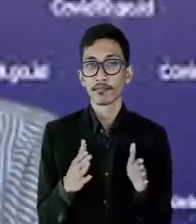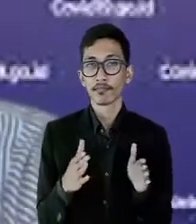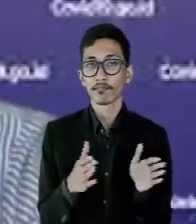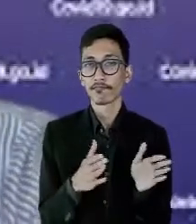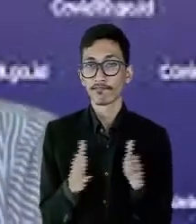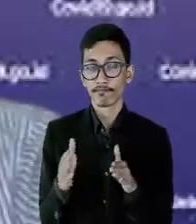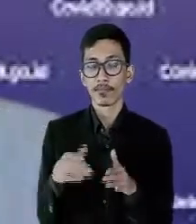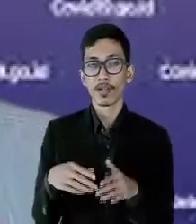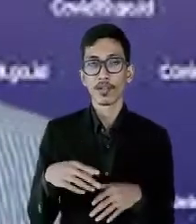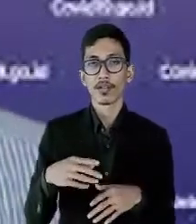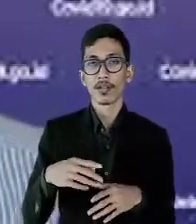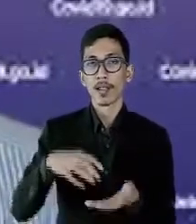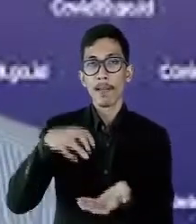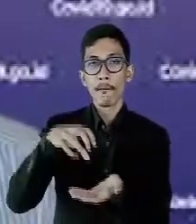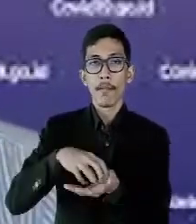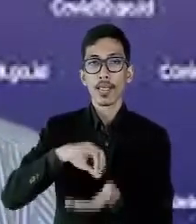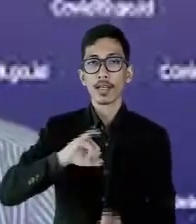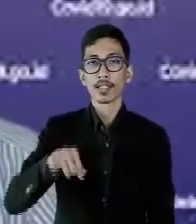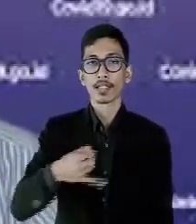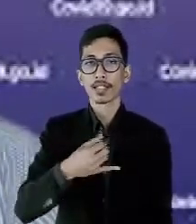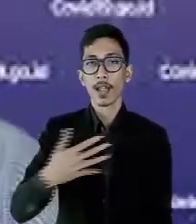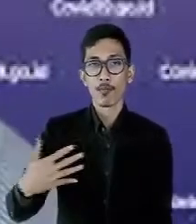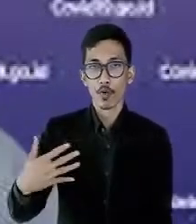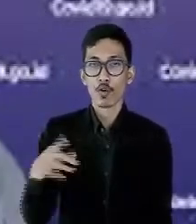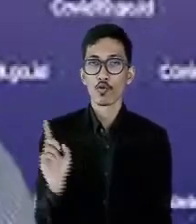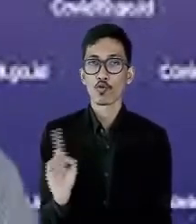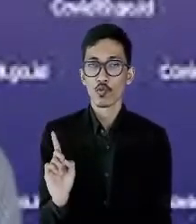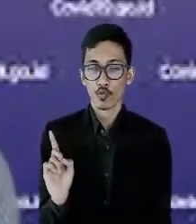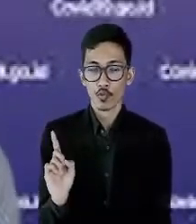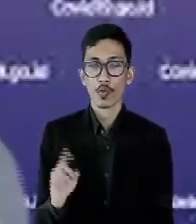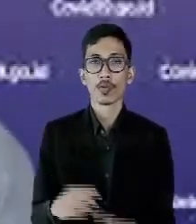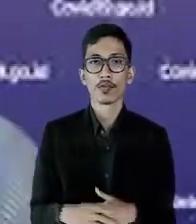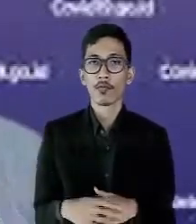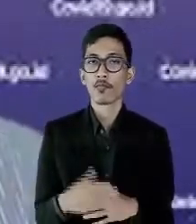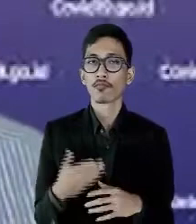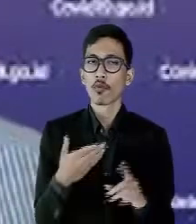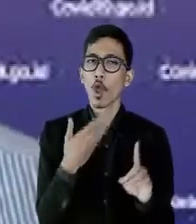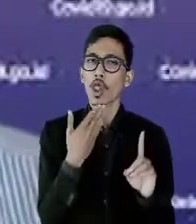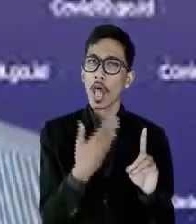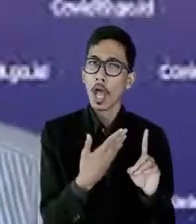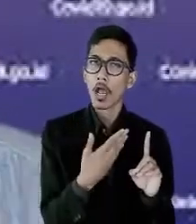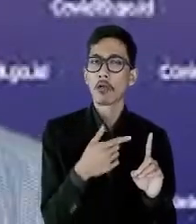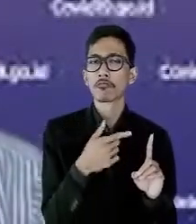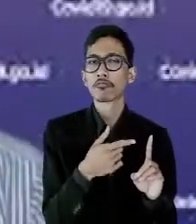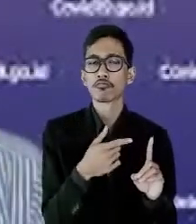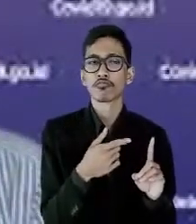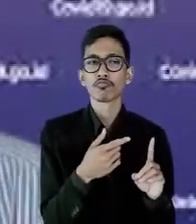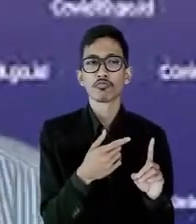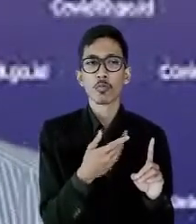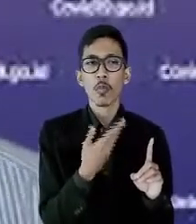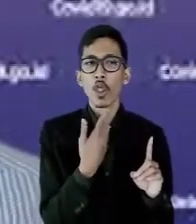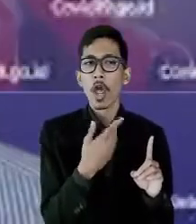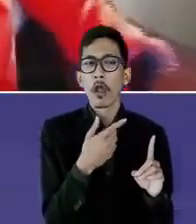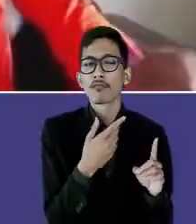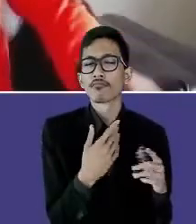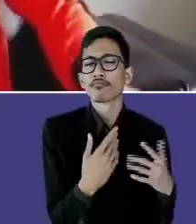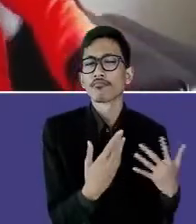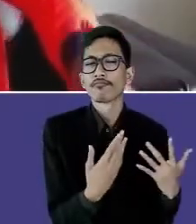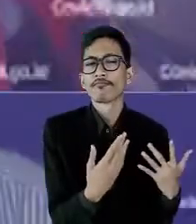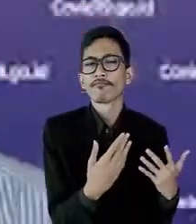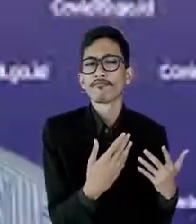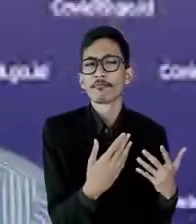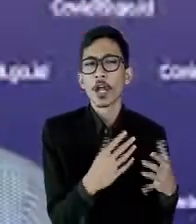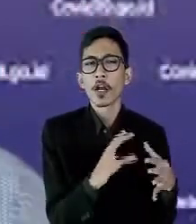Jayapura dulu ya, Pak Alpius Toam. Nah, Pak Alpius, kerjasama apa saja yang telah dan